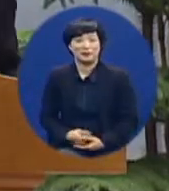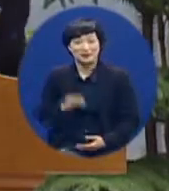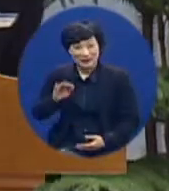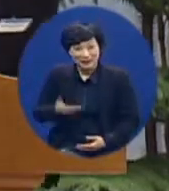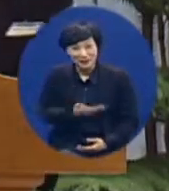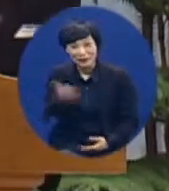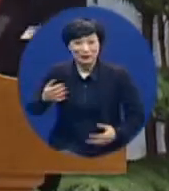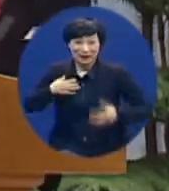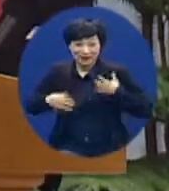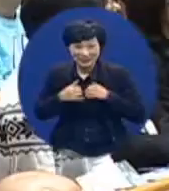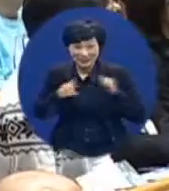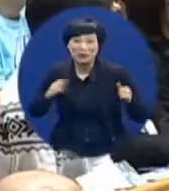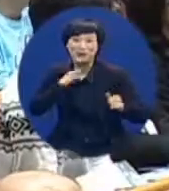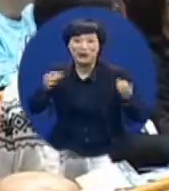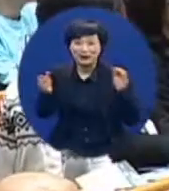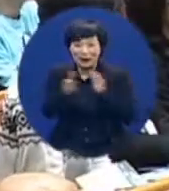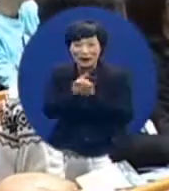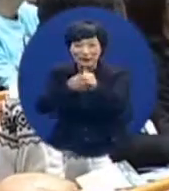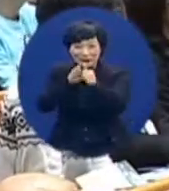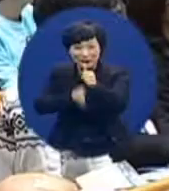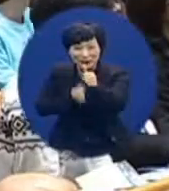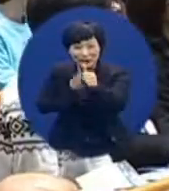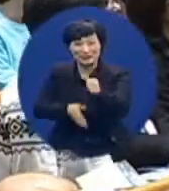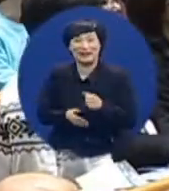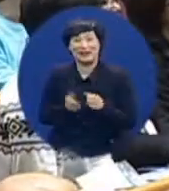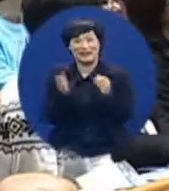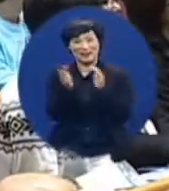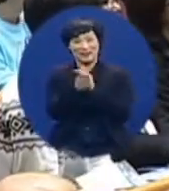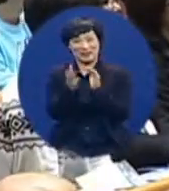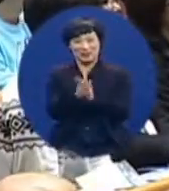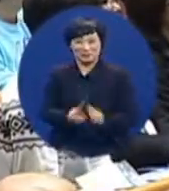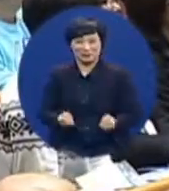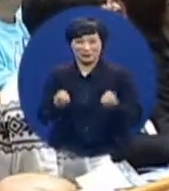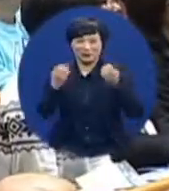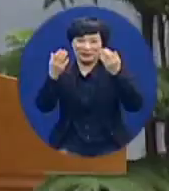환영하시는 분만 아멘합시다. Please say amen.